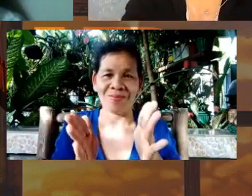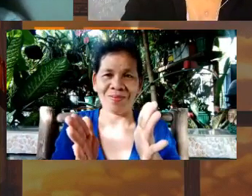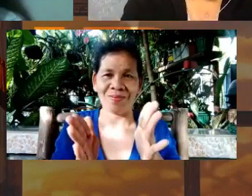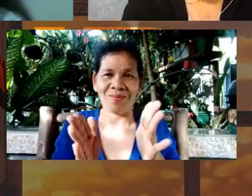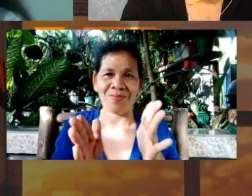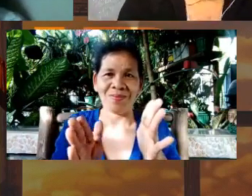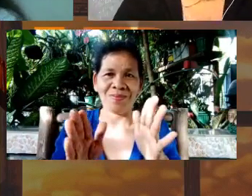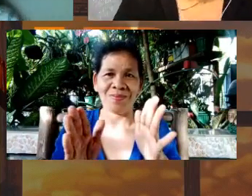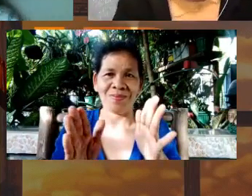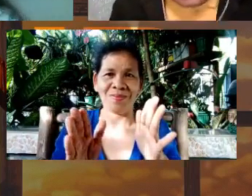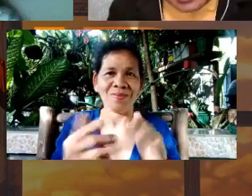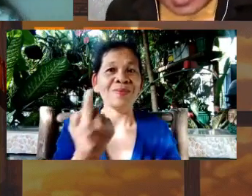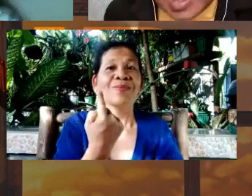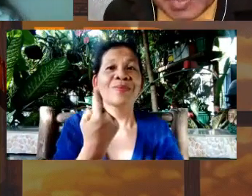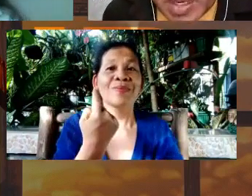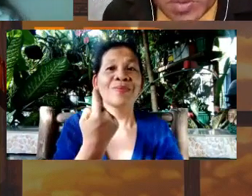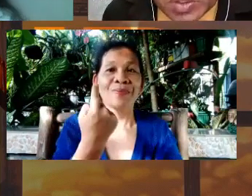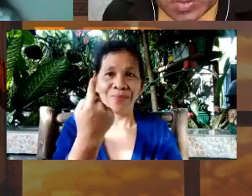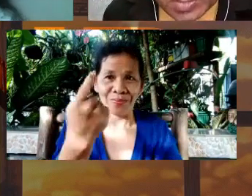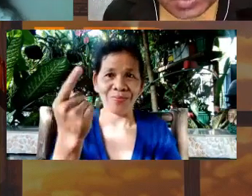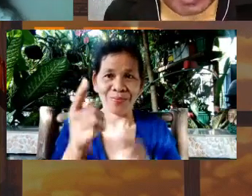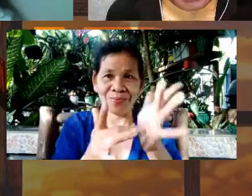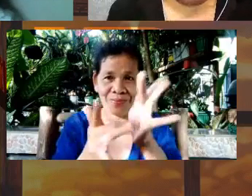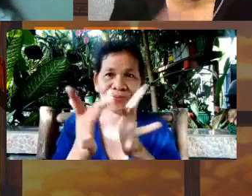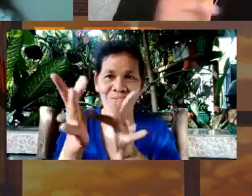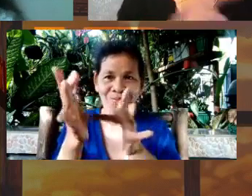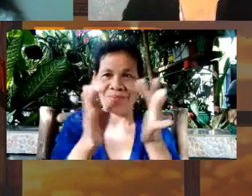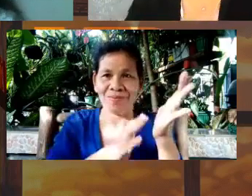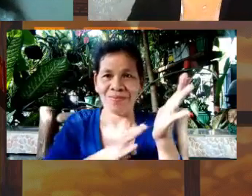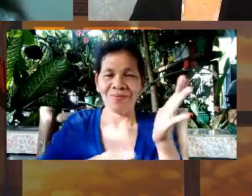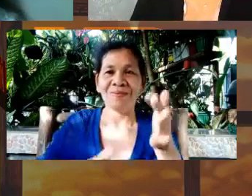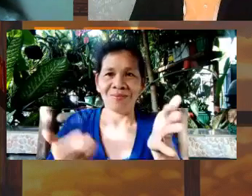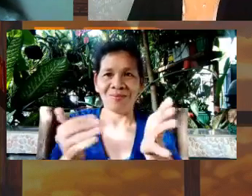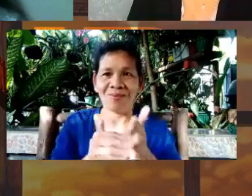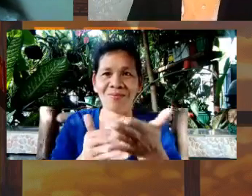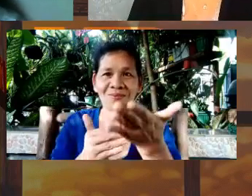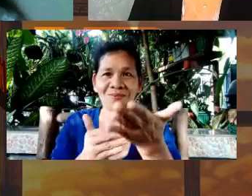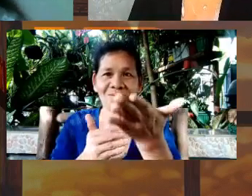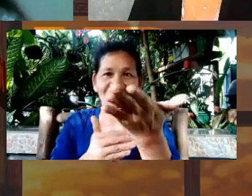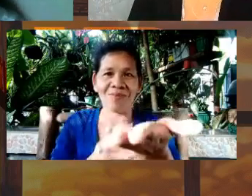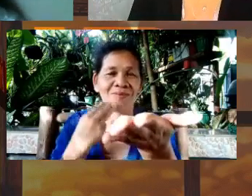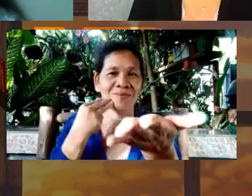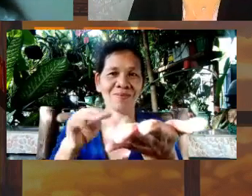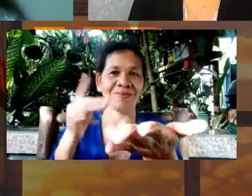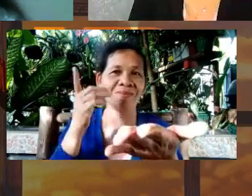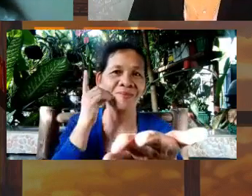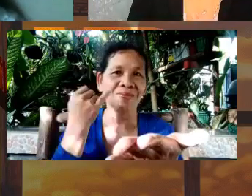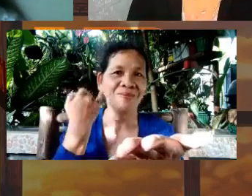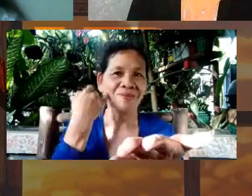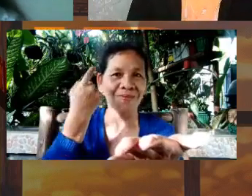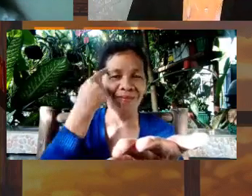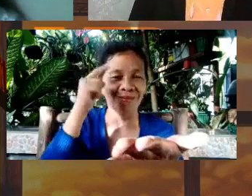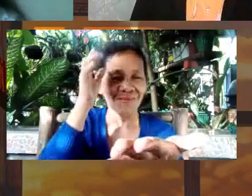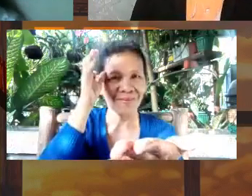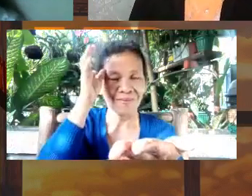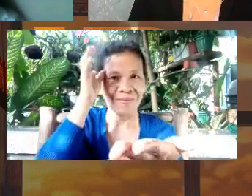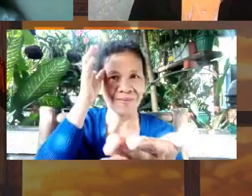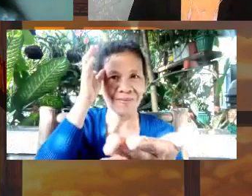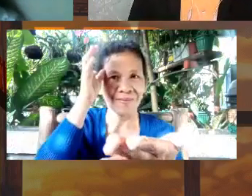na tagapamagitan kundi ang ating Panginoong Hesukristo. Balik po natin kay Ma'am Dyra sa kanyang concluding